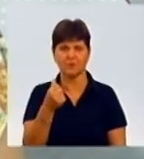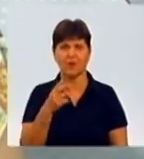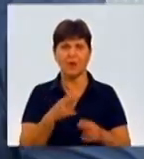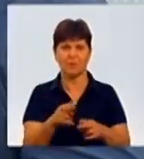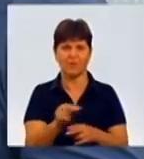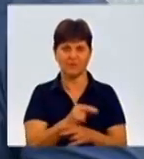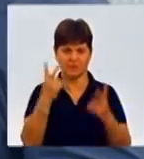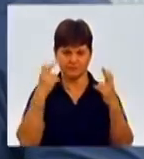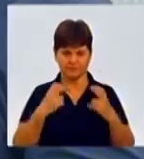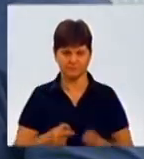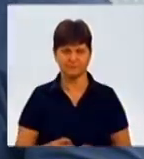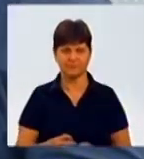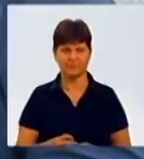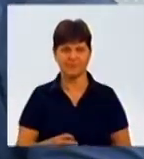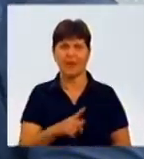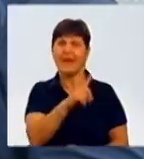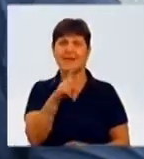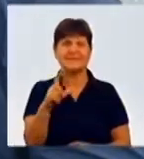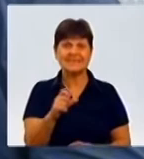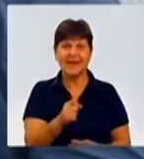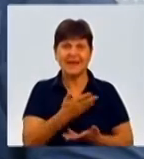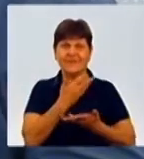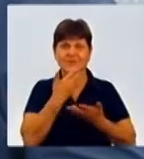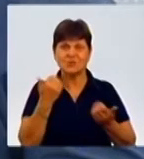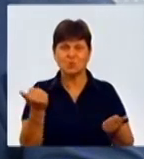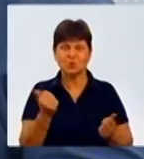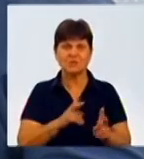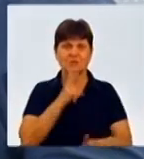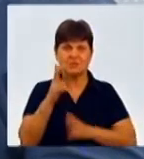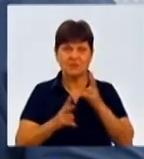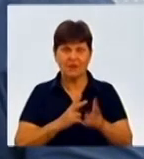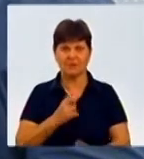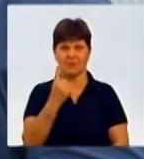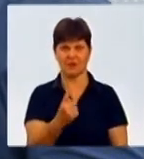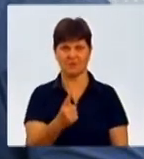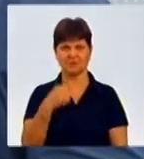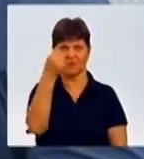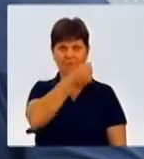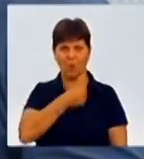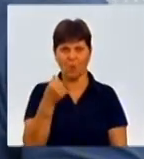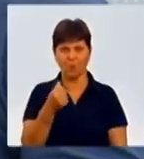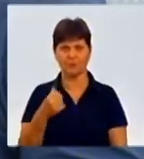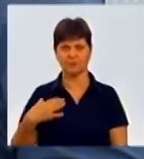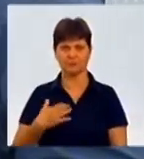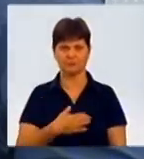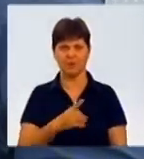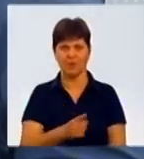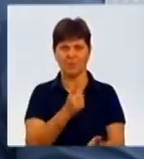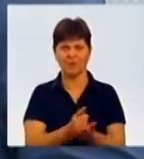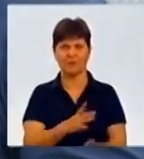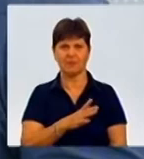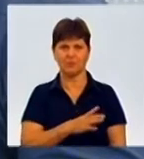огляд? За відсутності скарг профілактичний огляд потрібно проводити один раз в рік. Огляд мамолога повинен робитися один раз в